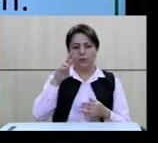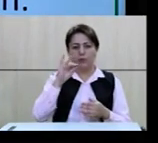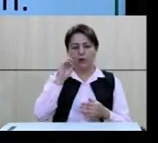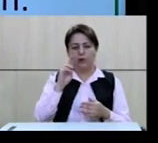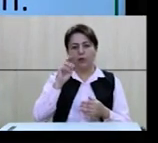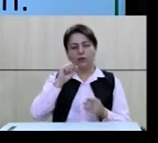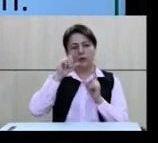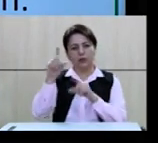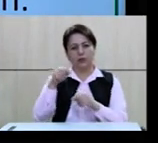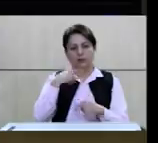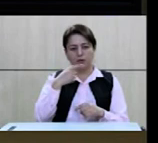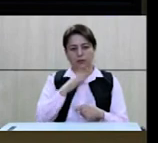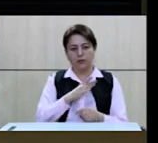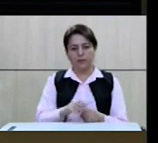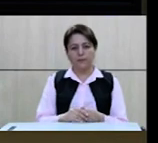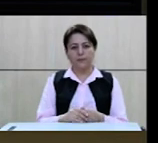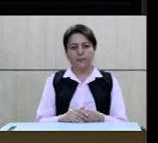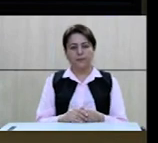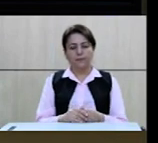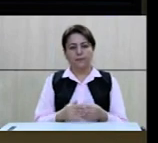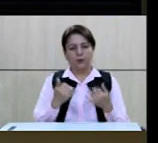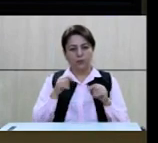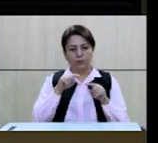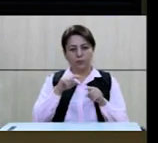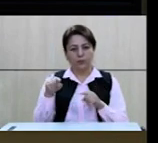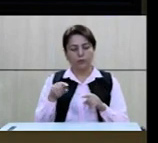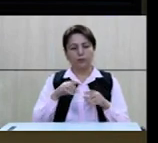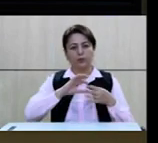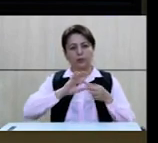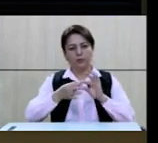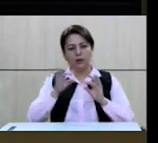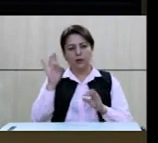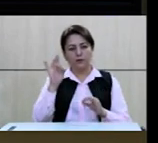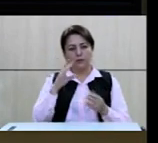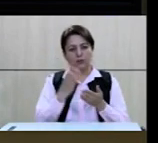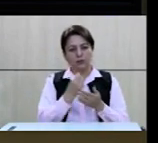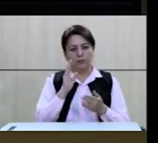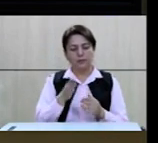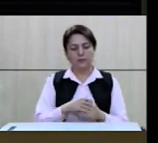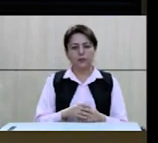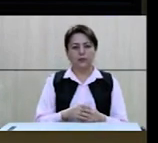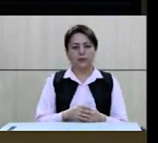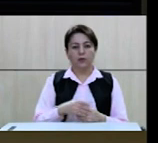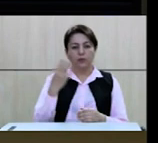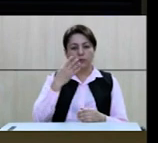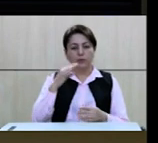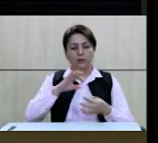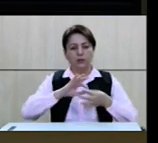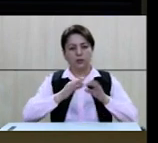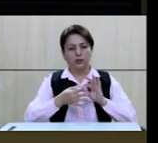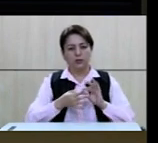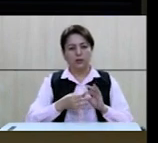ketganligini aytdim. Endi ushbu gaplardagi ravishlarni topamiz. Demak, 4-chi